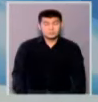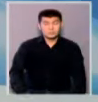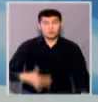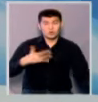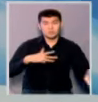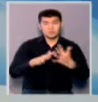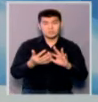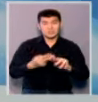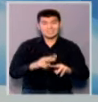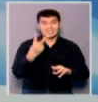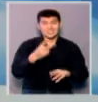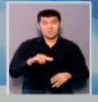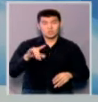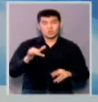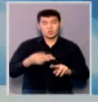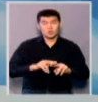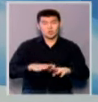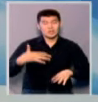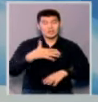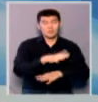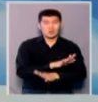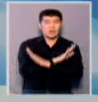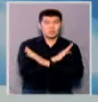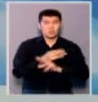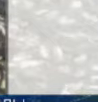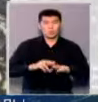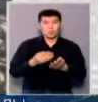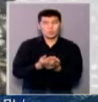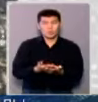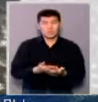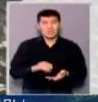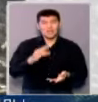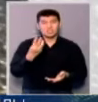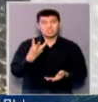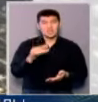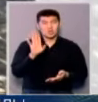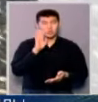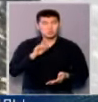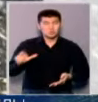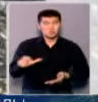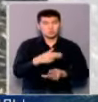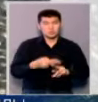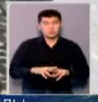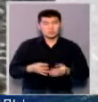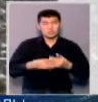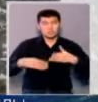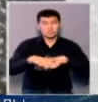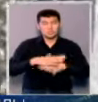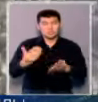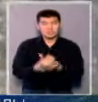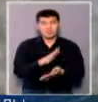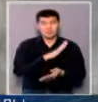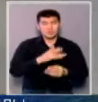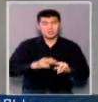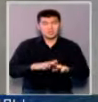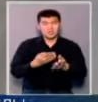Құрманғаз ауданда 2 тонна қарагөз қырылды. Су маржандарын Шарон өзеннен шыққан жыра аумағындағы қамыстар арасынан табылған.